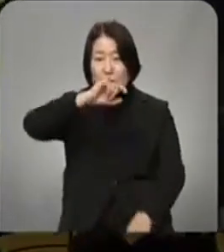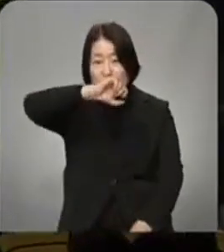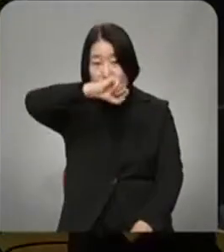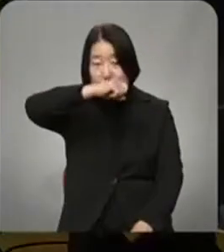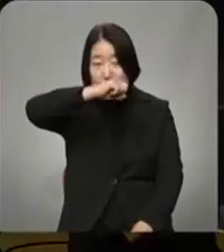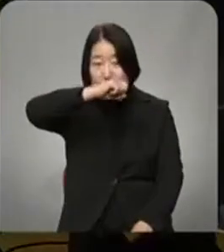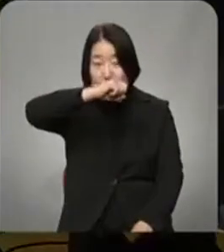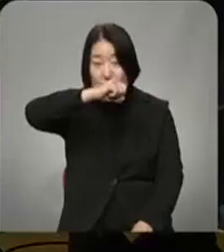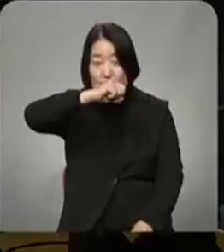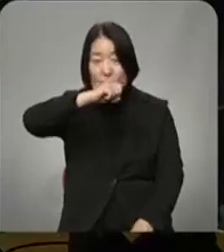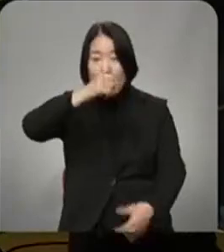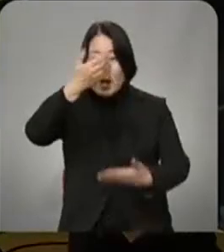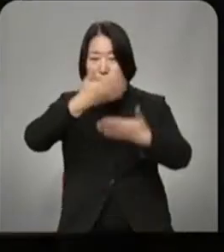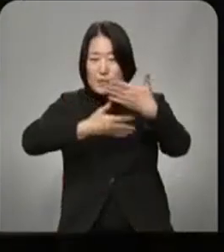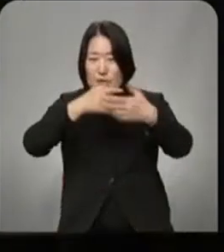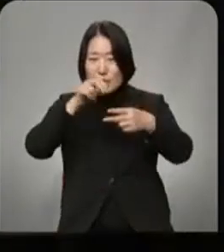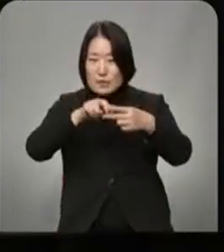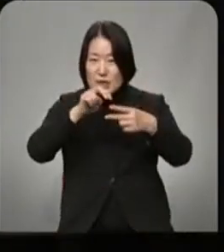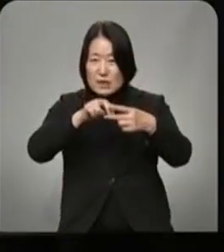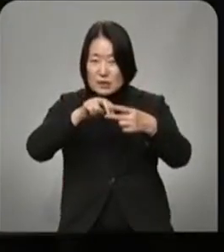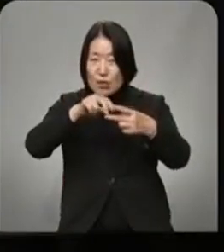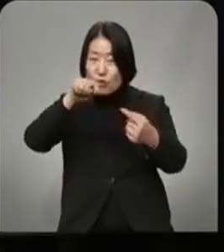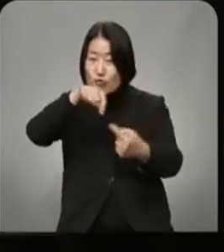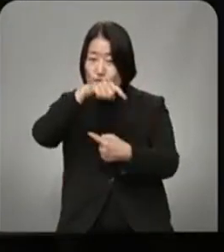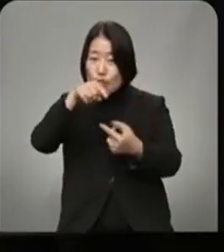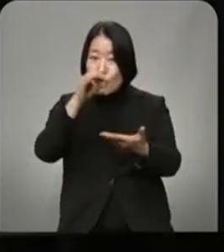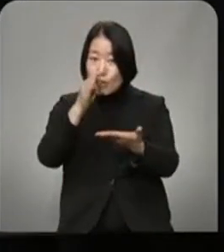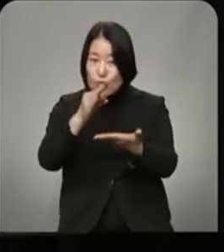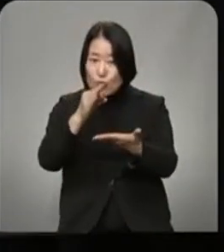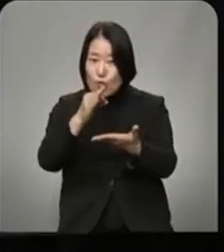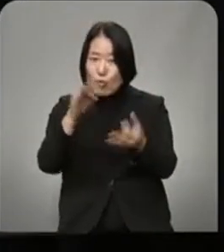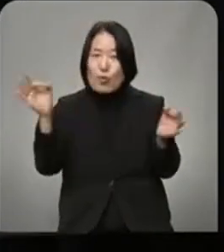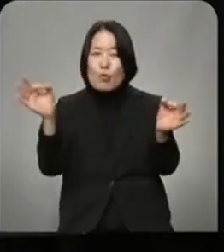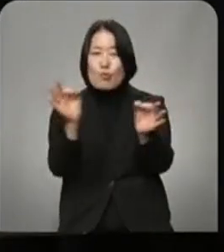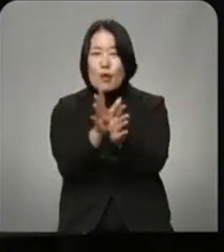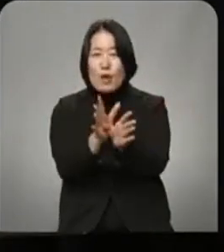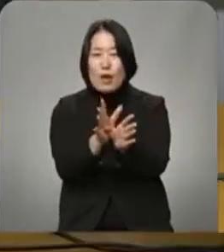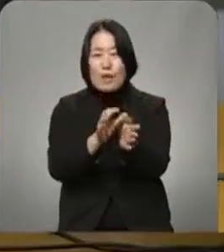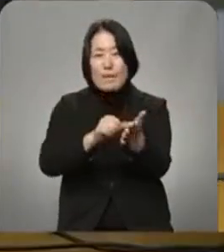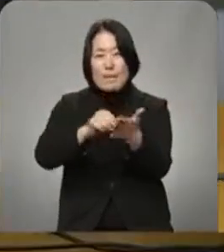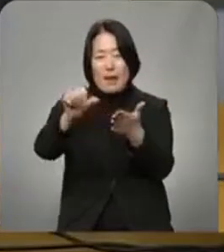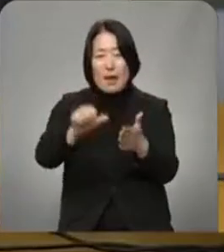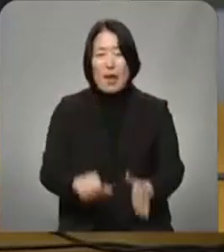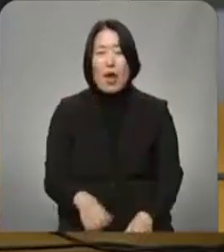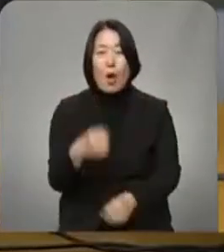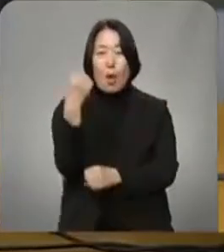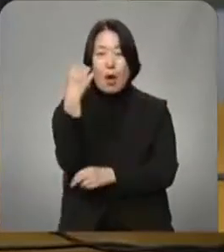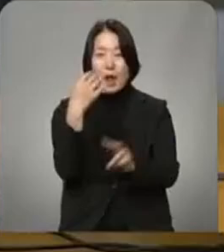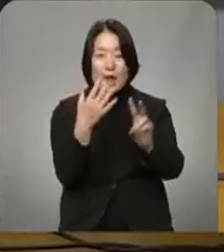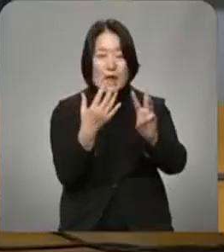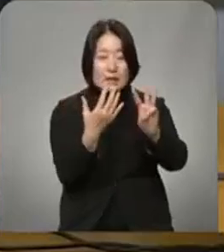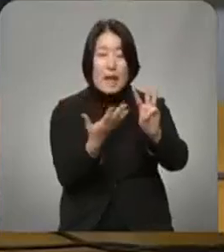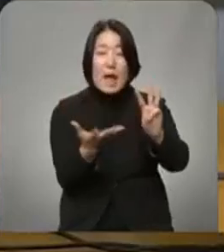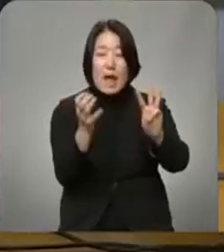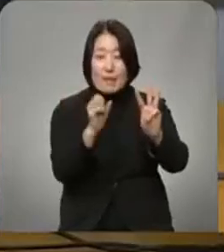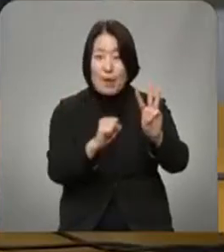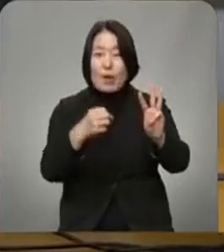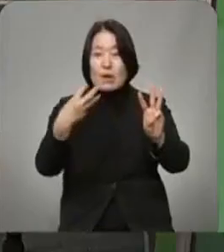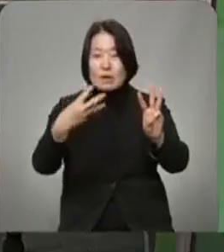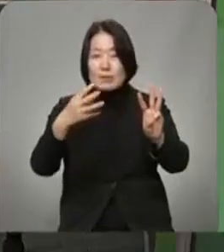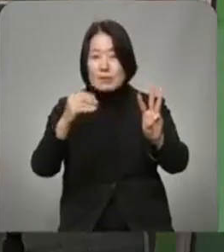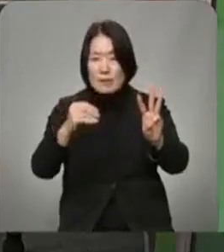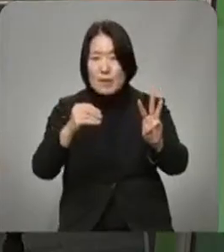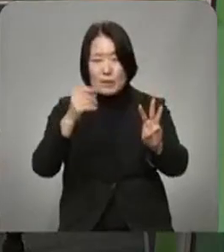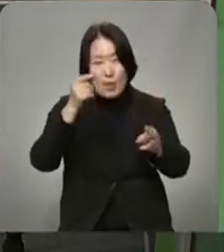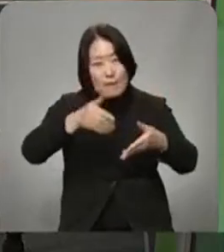안에 영상 미디어센터 위탁운영 예산을 편성하지 않았습니다 당초 3억 4천만 원을 고려했지만 최중